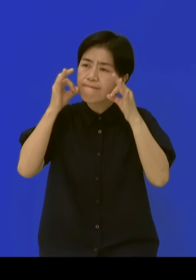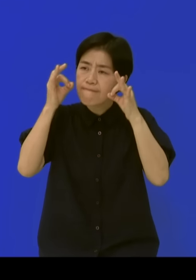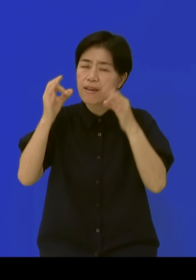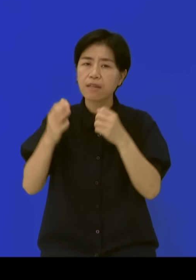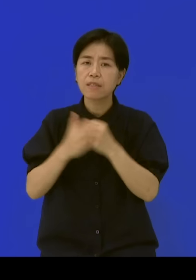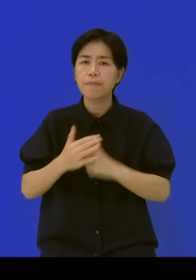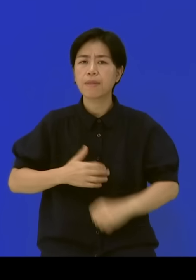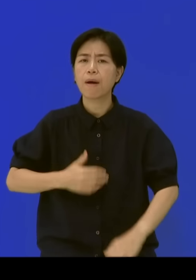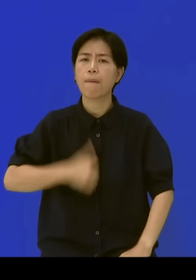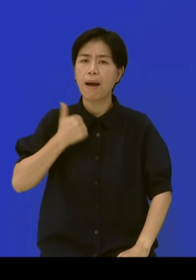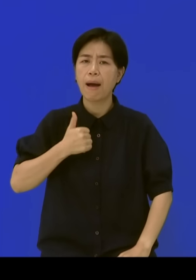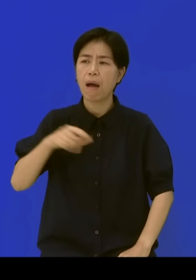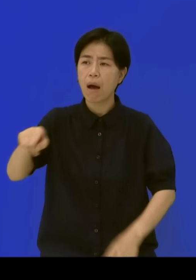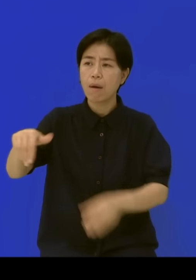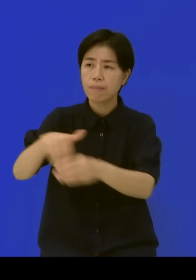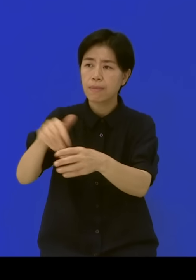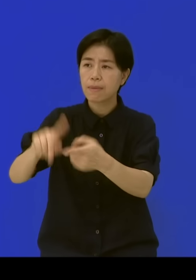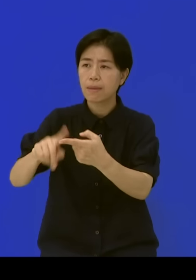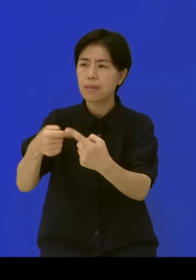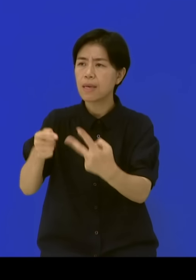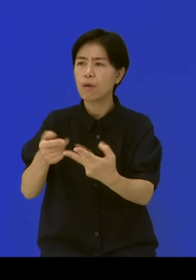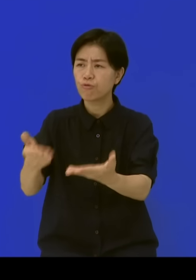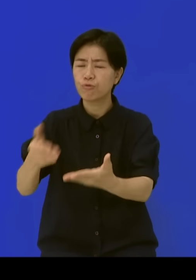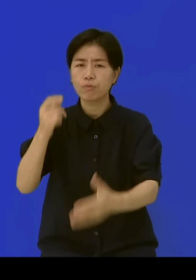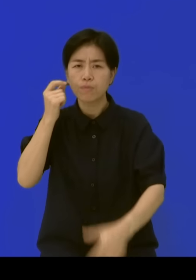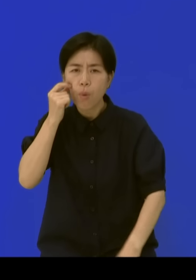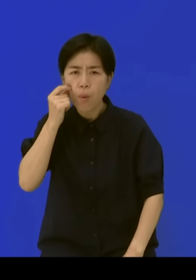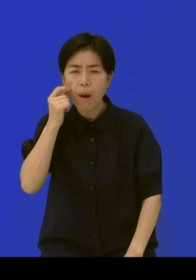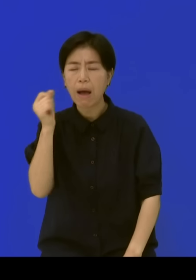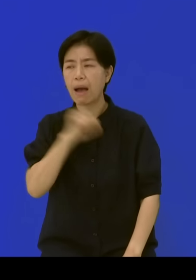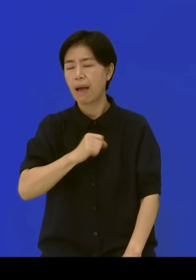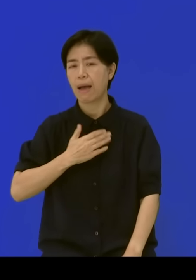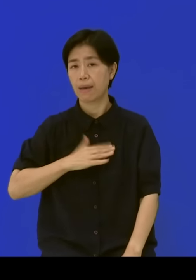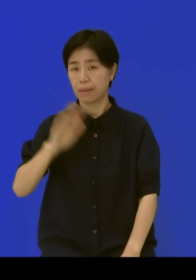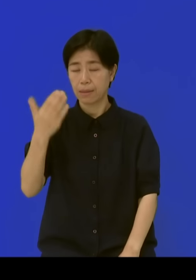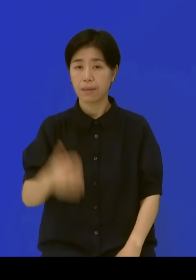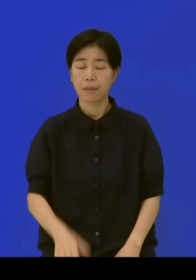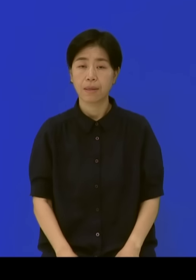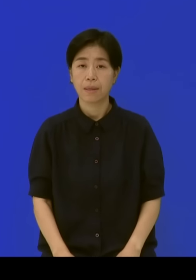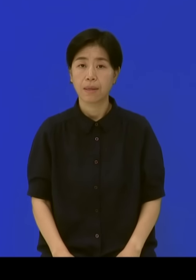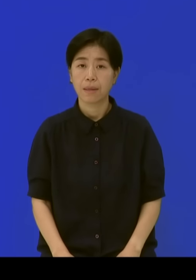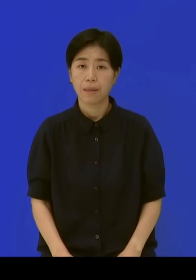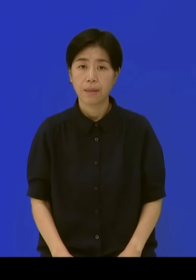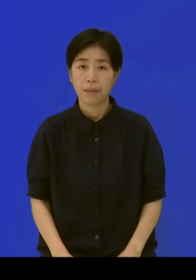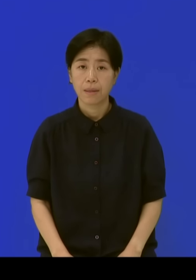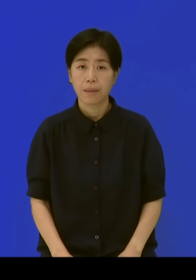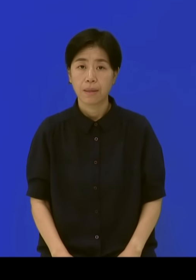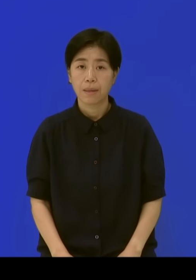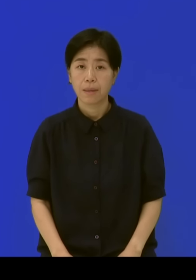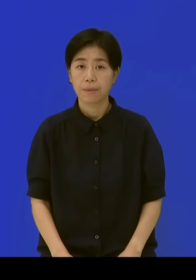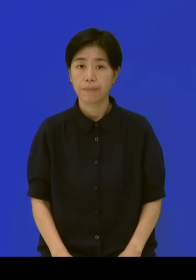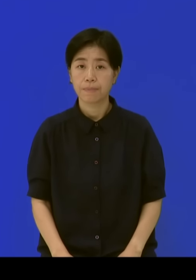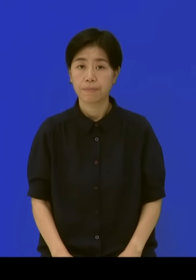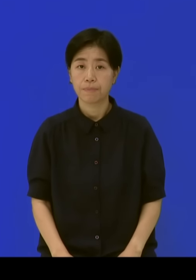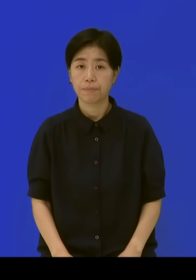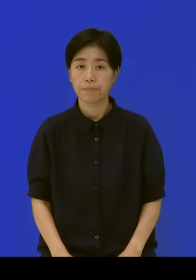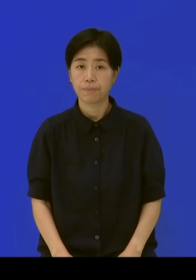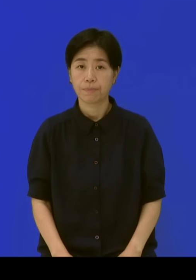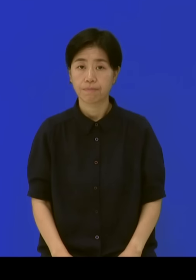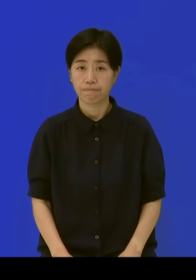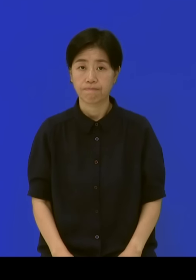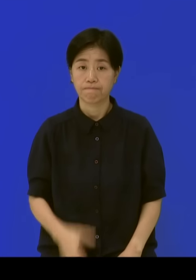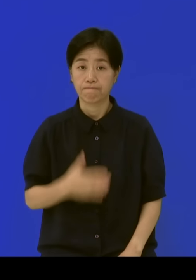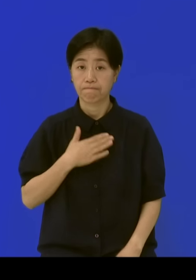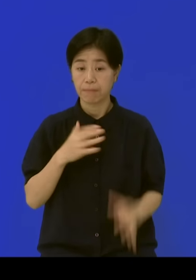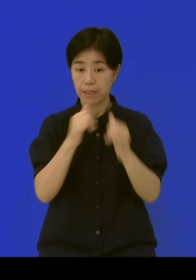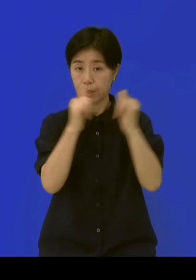거죠. 야, 그럼 그걸 깨닫고 나서 뭔가 변화가 생겼나요? 사실은 이제 그래서 제가